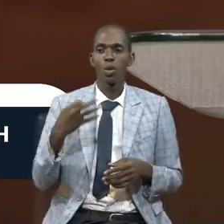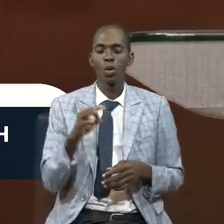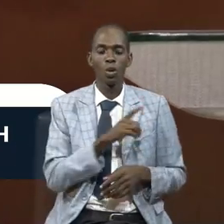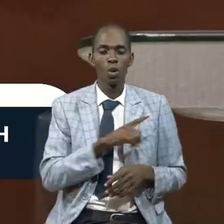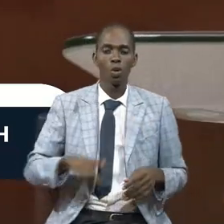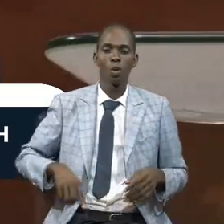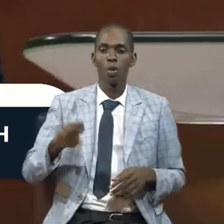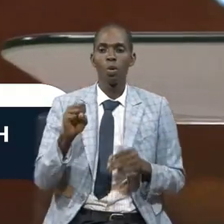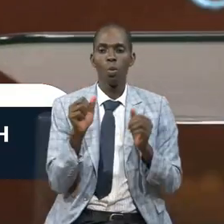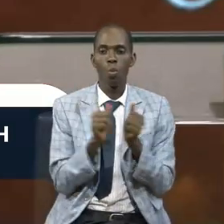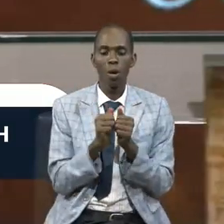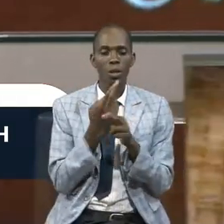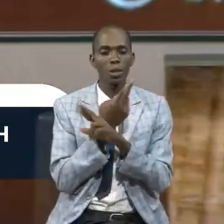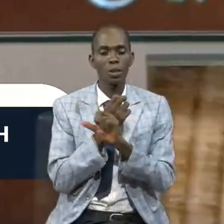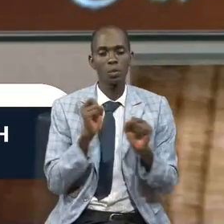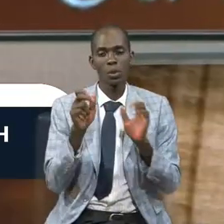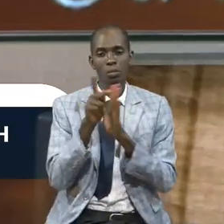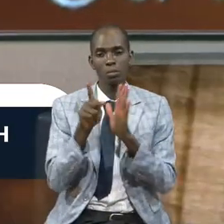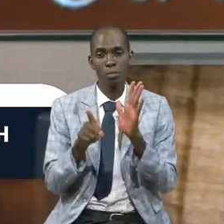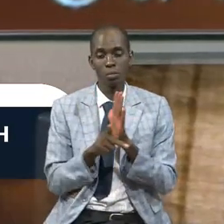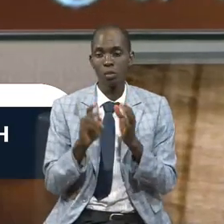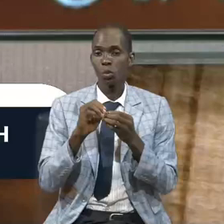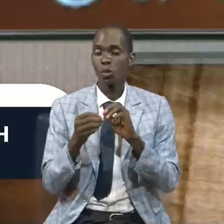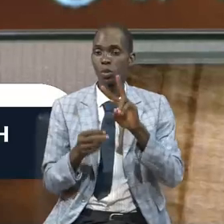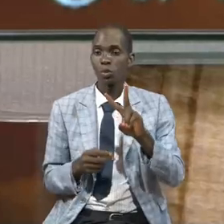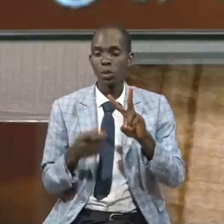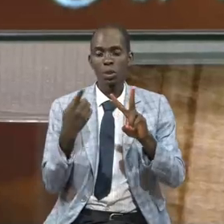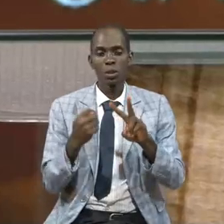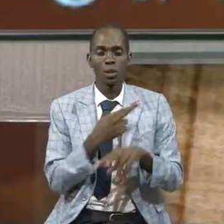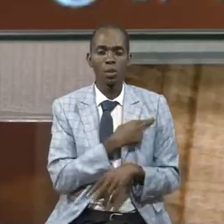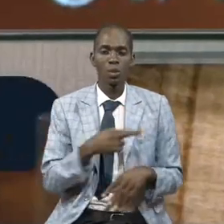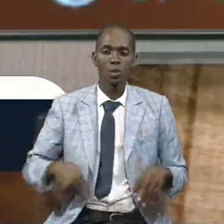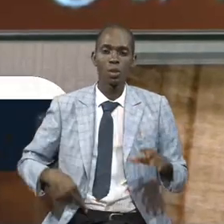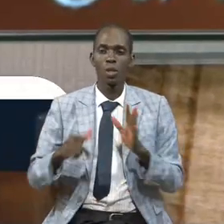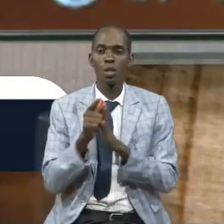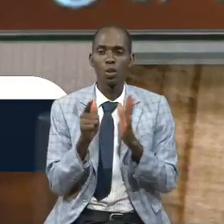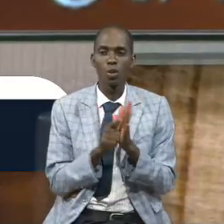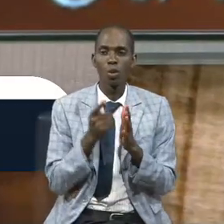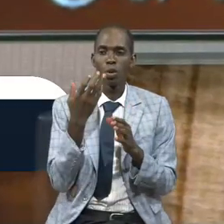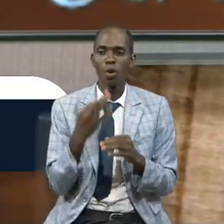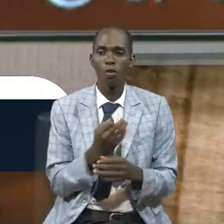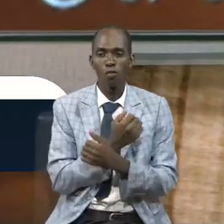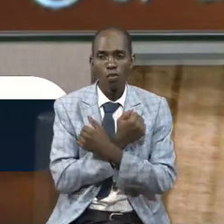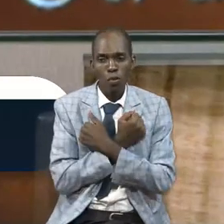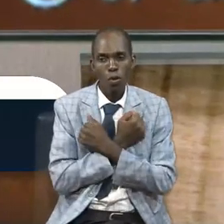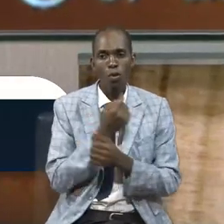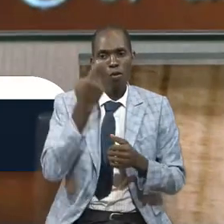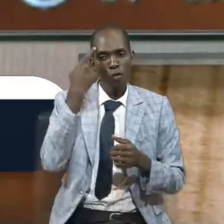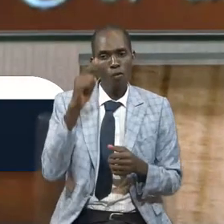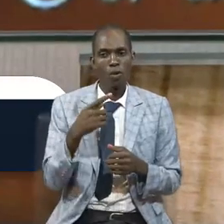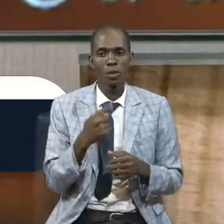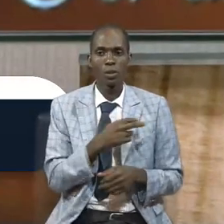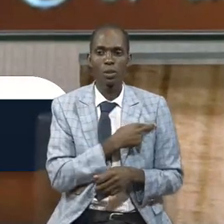avec les préceptes rédempteurs. Deux, nous allons voir la loi royale d'amour pour